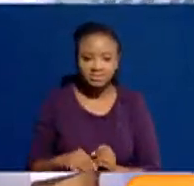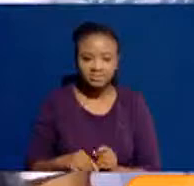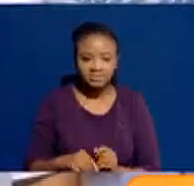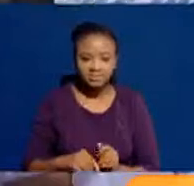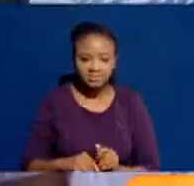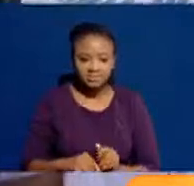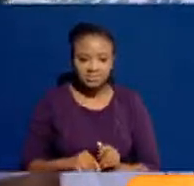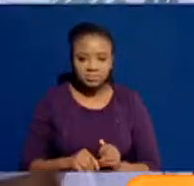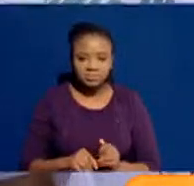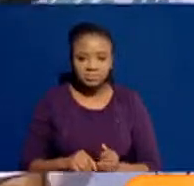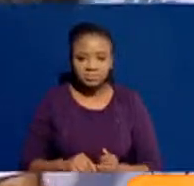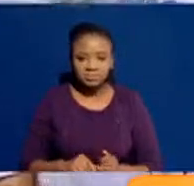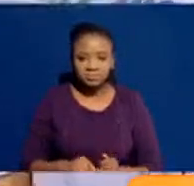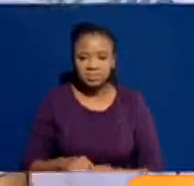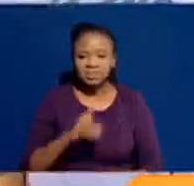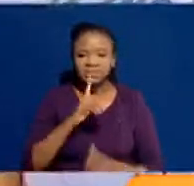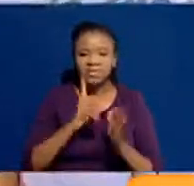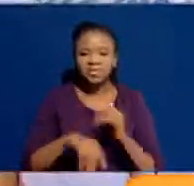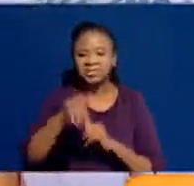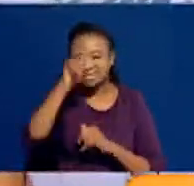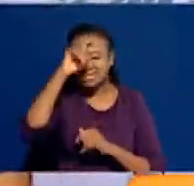said that Egypt is very hot for them,